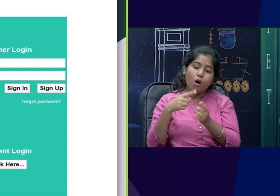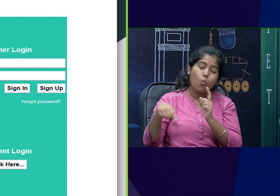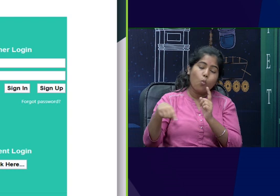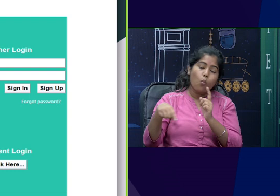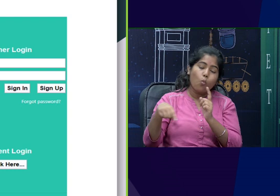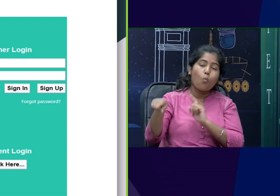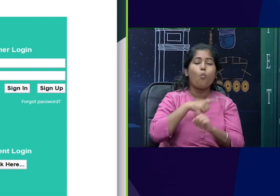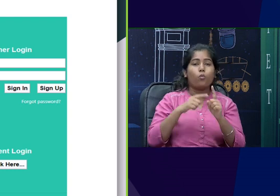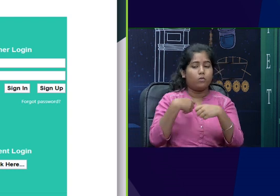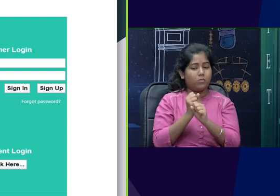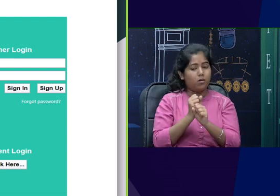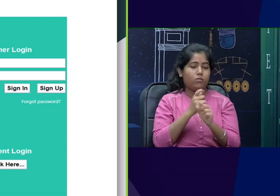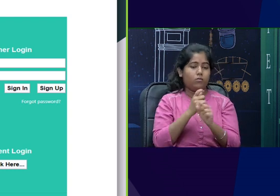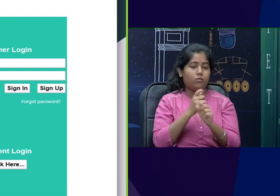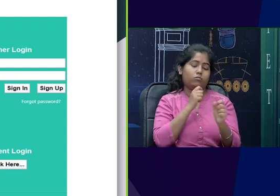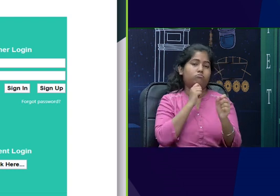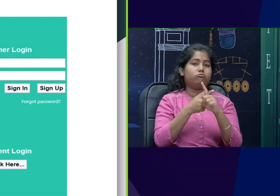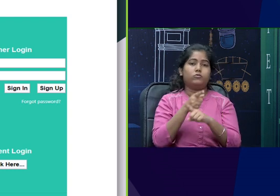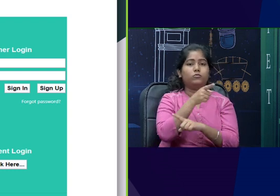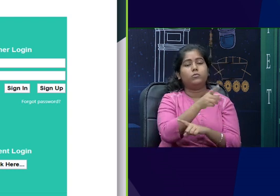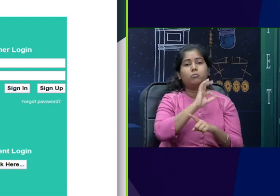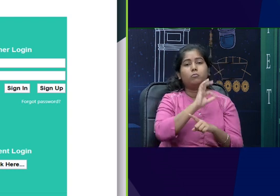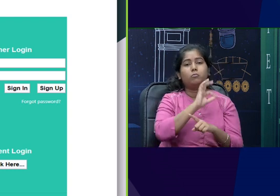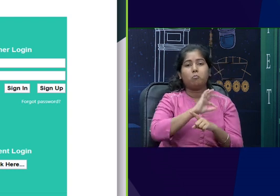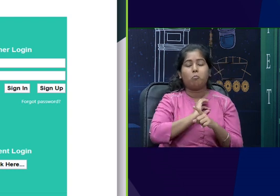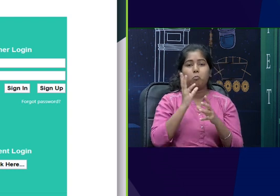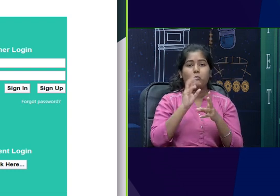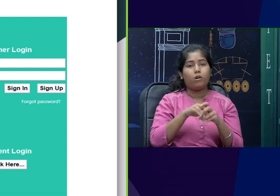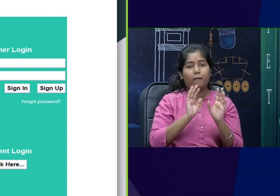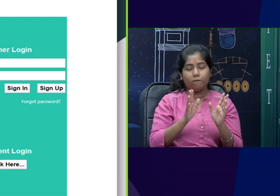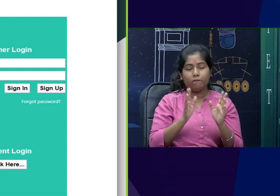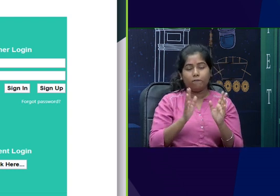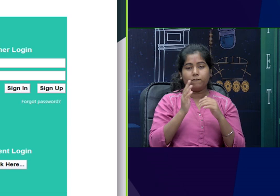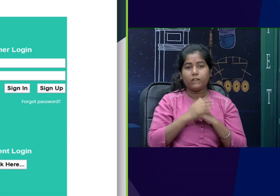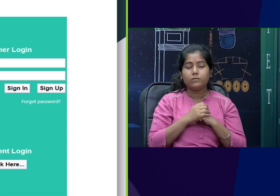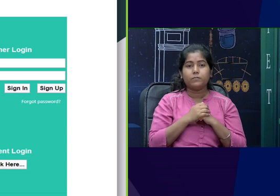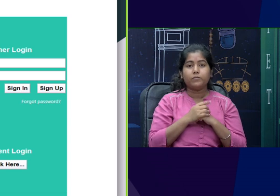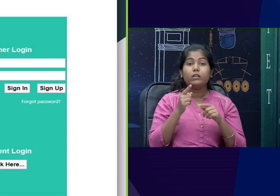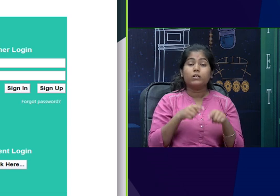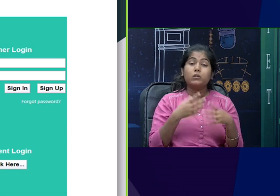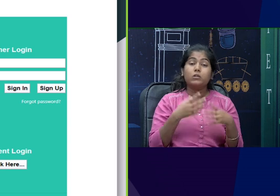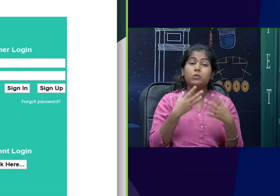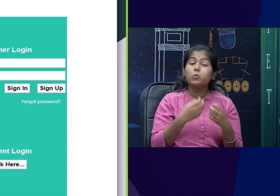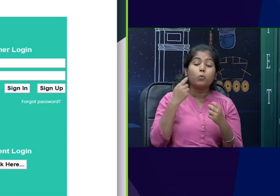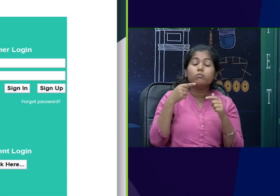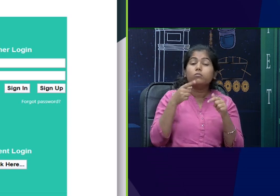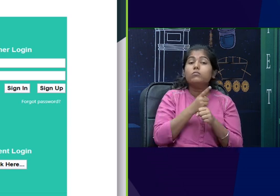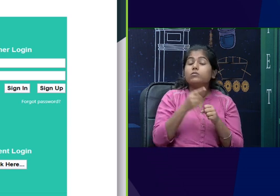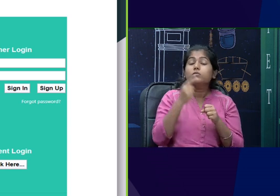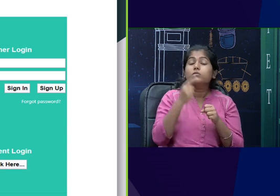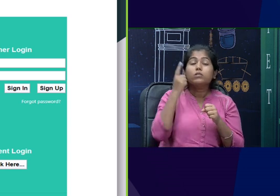लिए भी सूटेबल है। दैट ऑप्शन इज अवेलेबल ऑन द डिसाइड कि आप सबको देना चाहते हैं सेम टॉपिक या